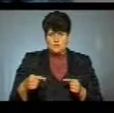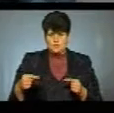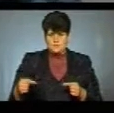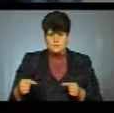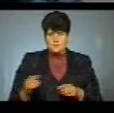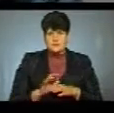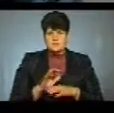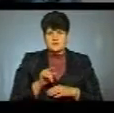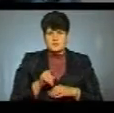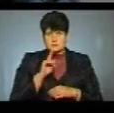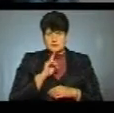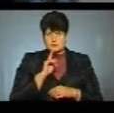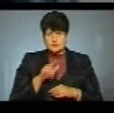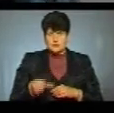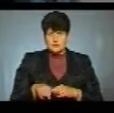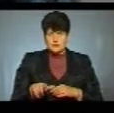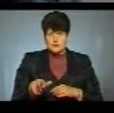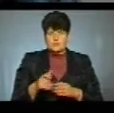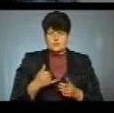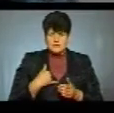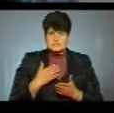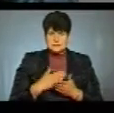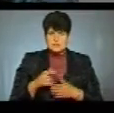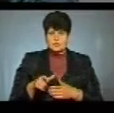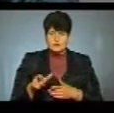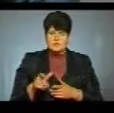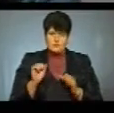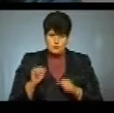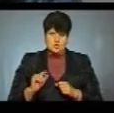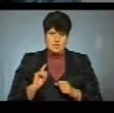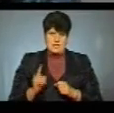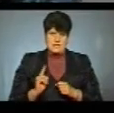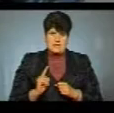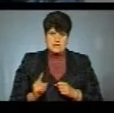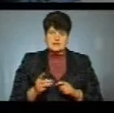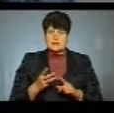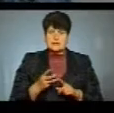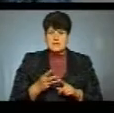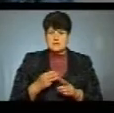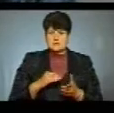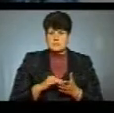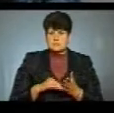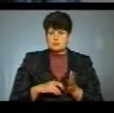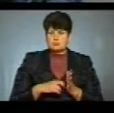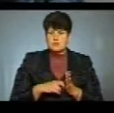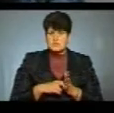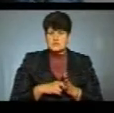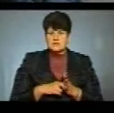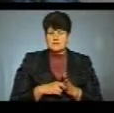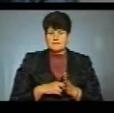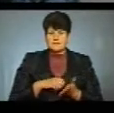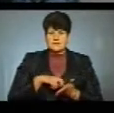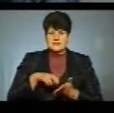Просто направити їх на тимчасову дорогу. У нас є дорога, по якій можна їхати. І третє, ми напишемо листи тій